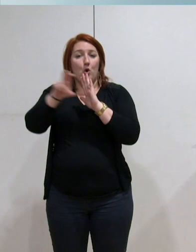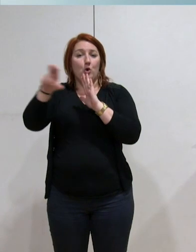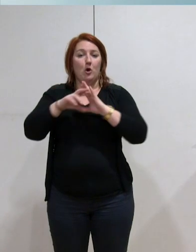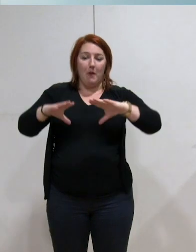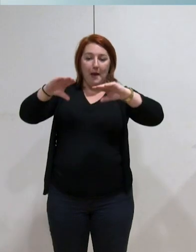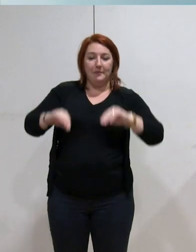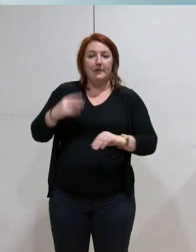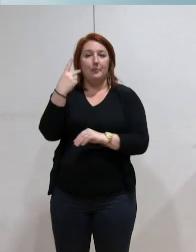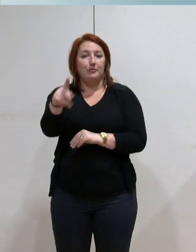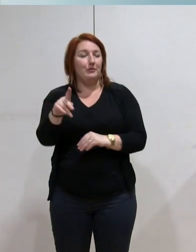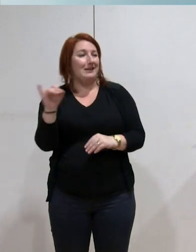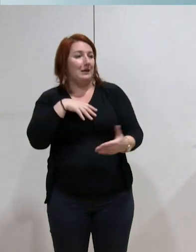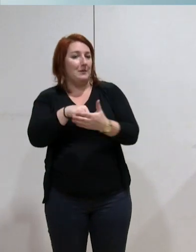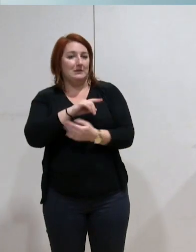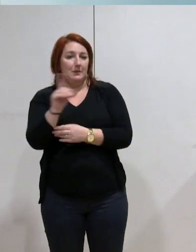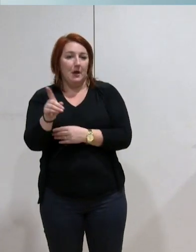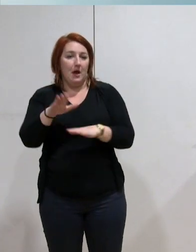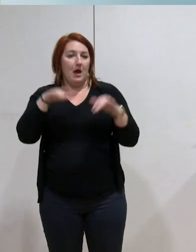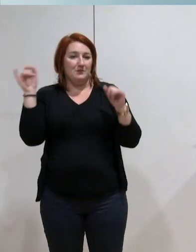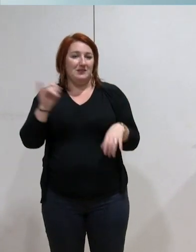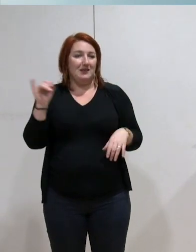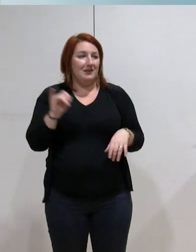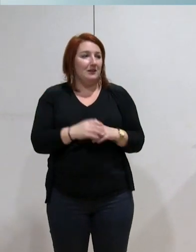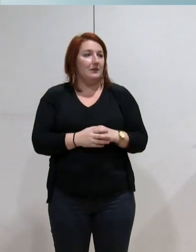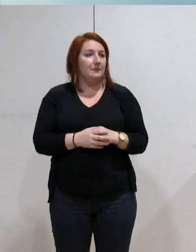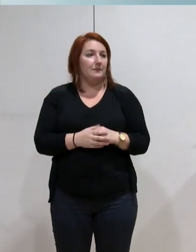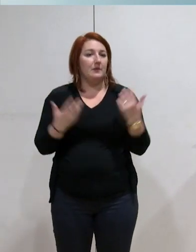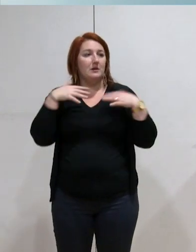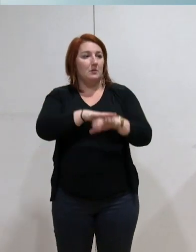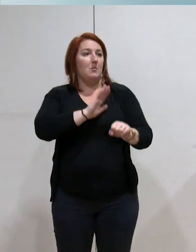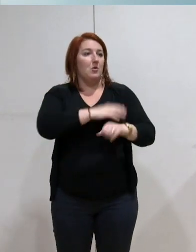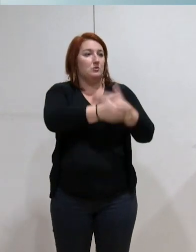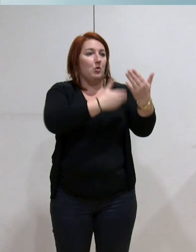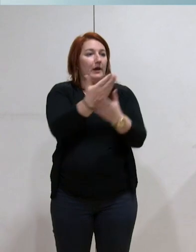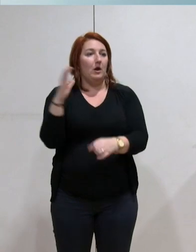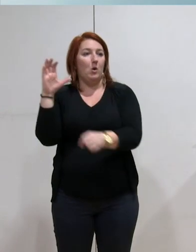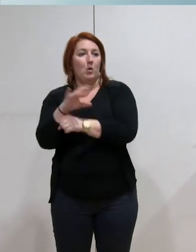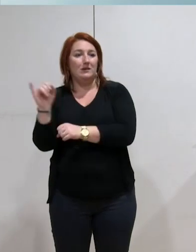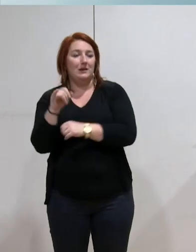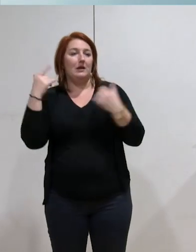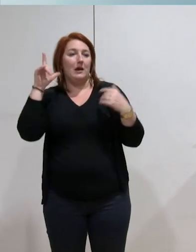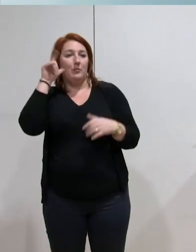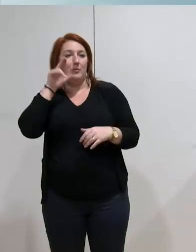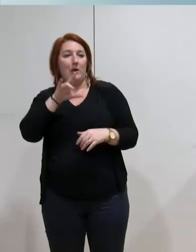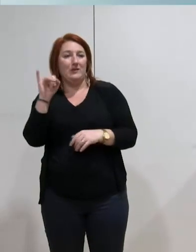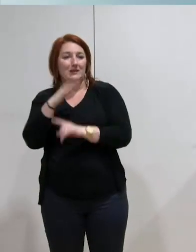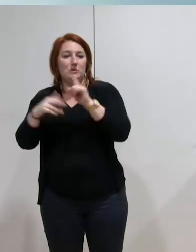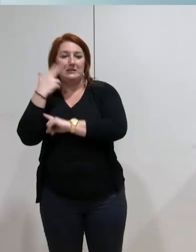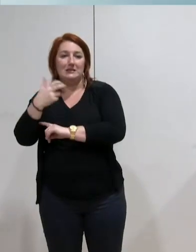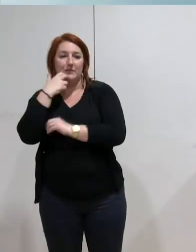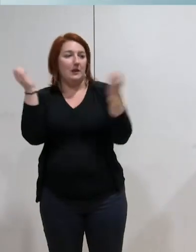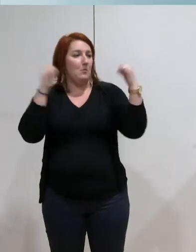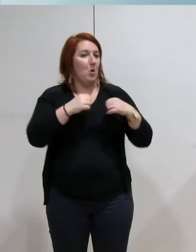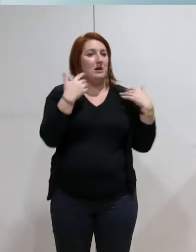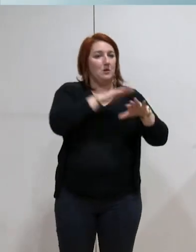habitat qui ne prend pas part au vote qui s'abstient rassemblement de gauche de progrès qui vote contre républicain UD société civile qui vote pour